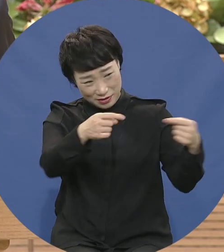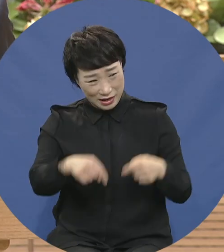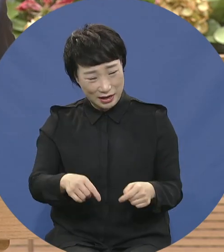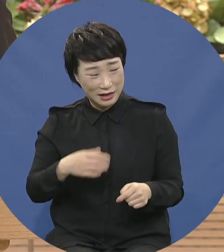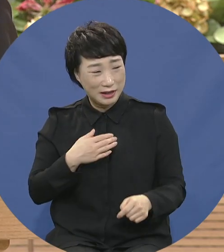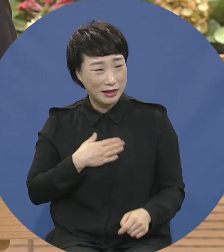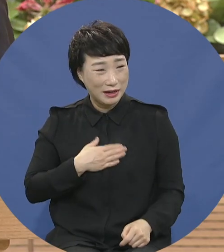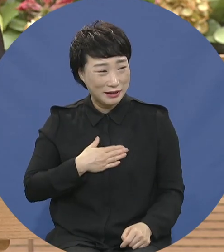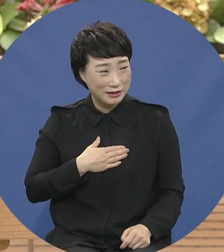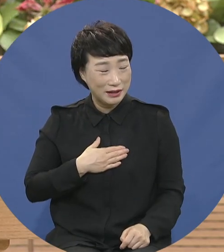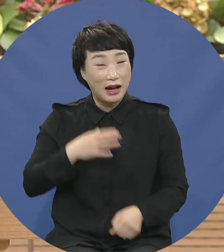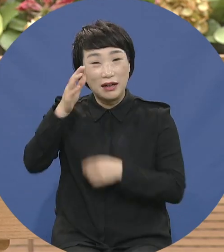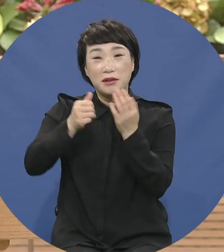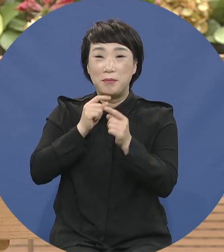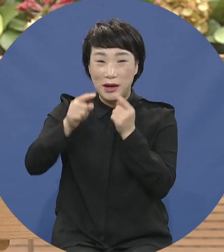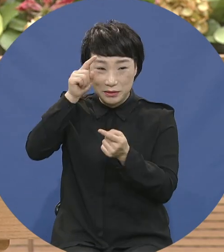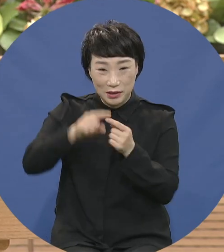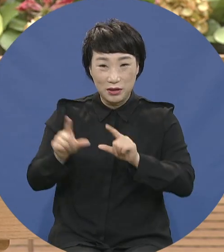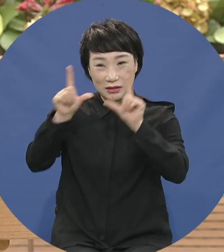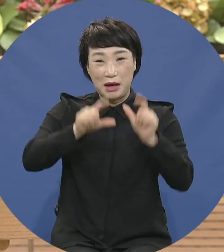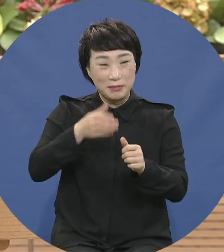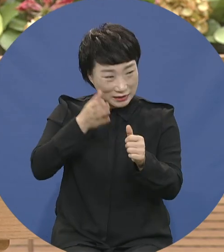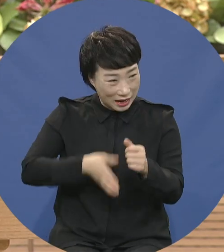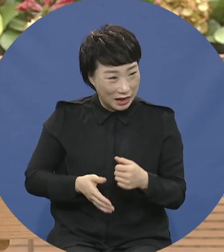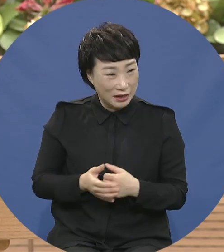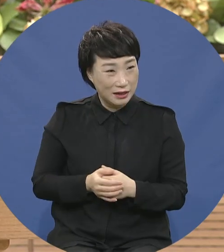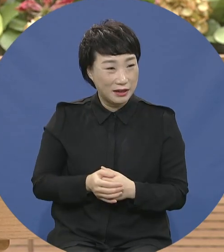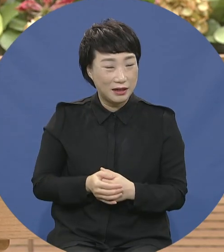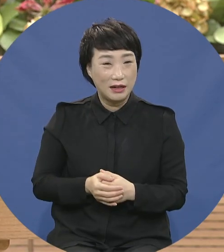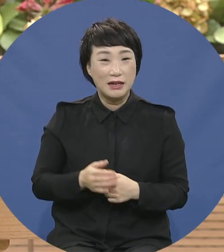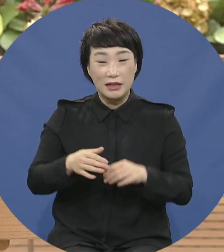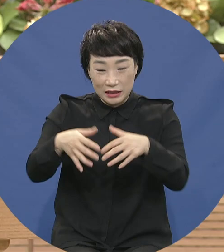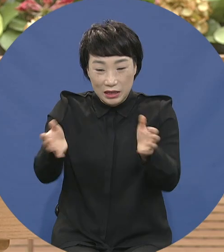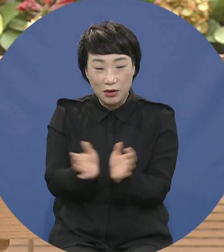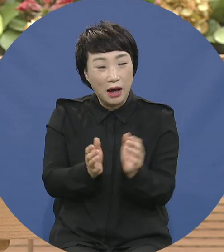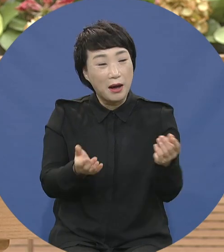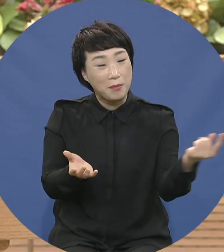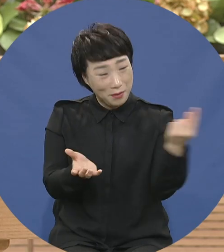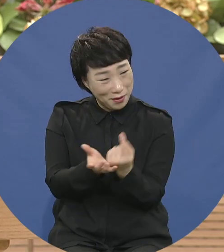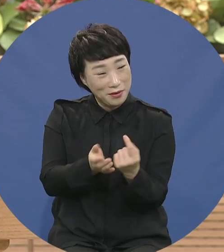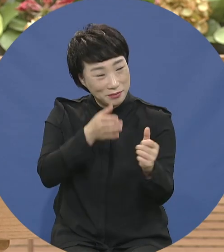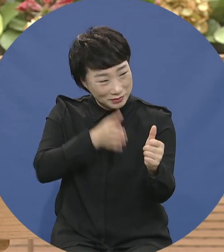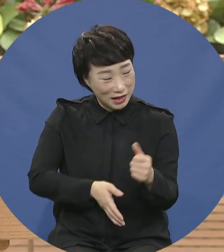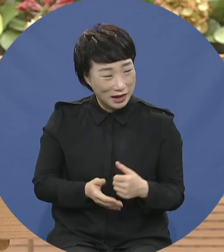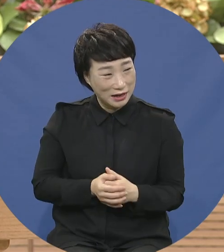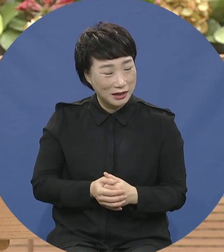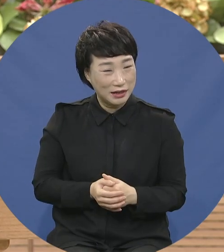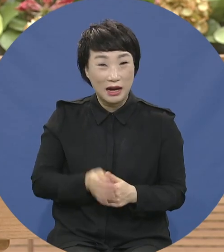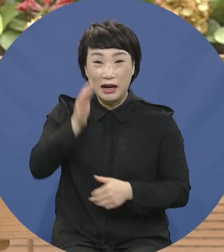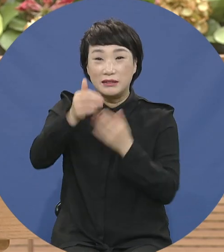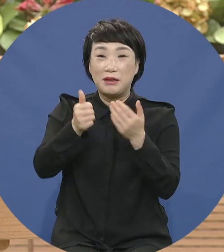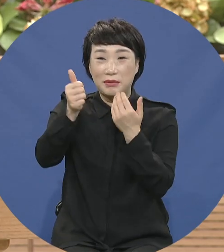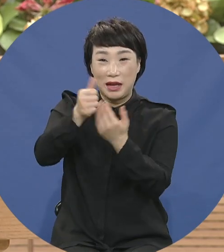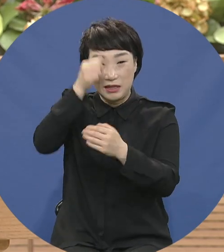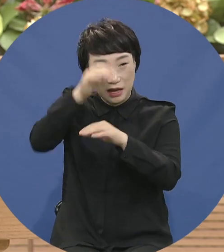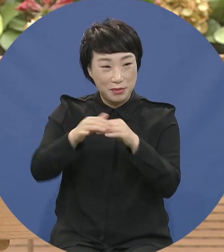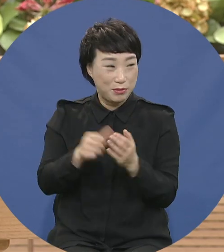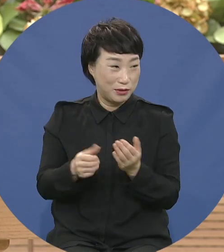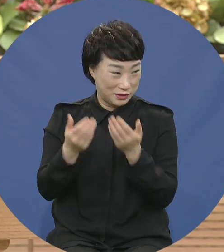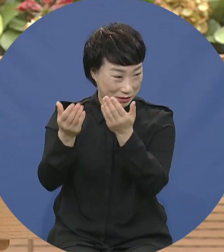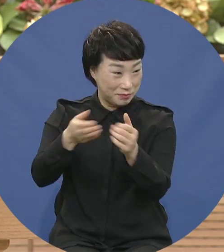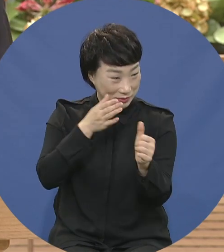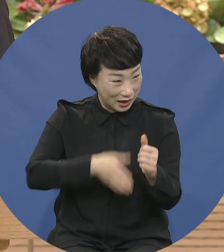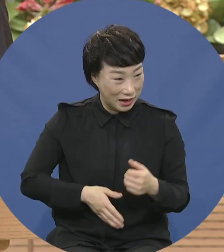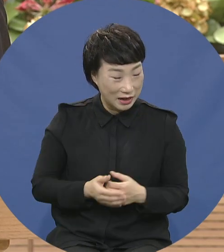나오시오, 하나님 말씀을 사세요, 기관 모임 좀 모이세요, 하나님께 예물 좀